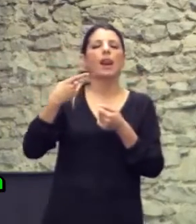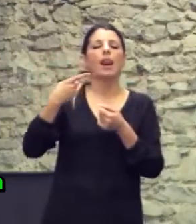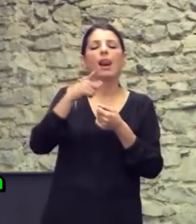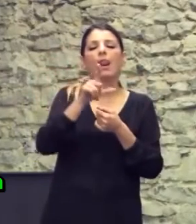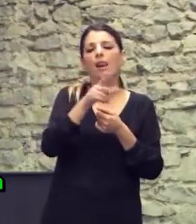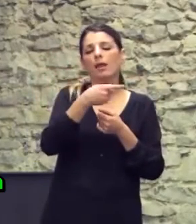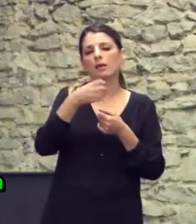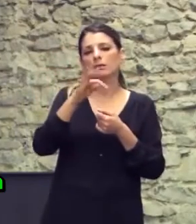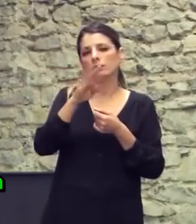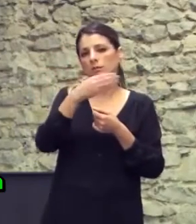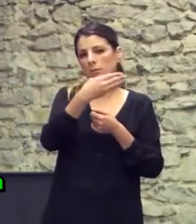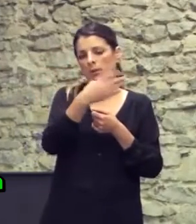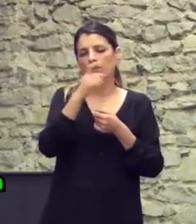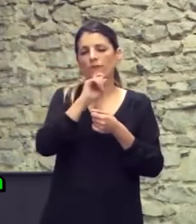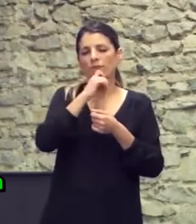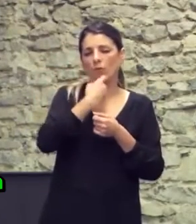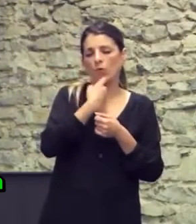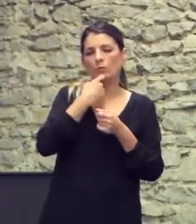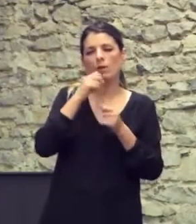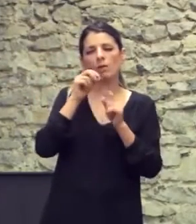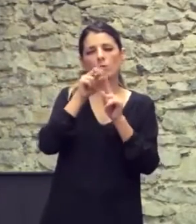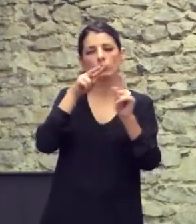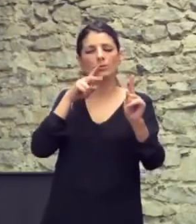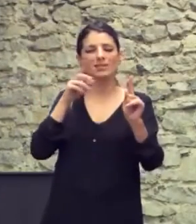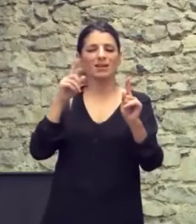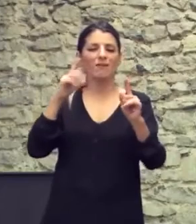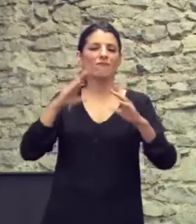hitz egiterakoan ikuspegi feminista batetik, ez?